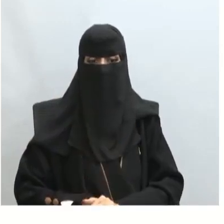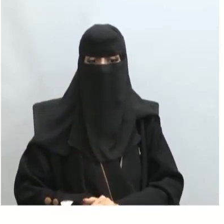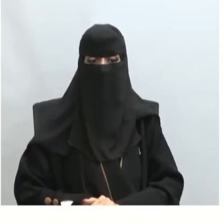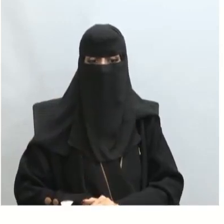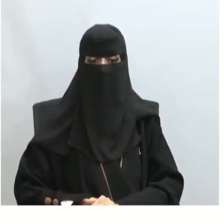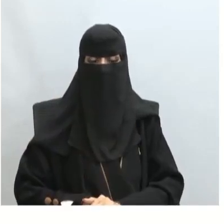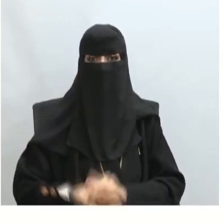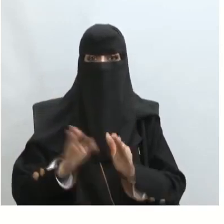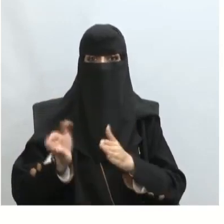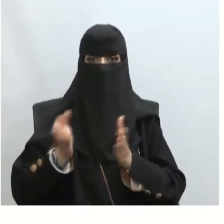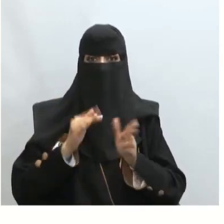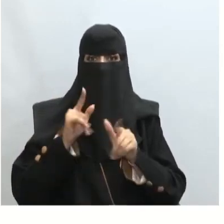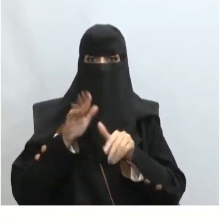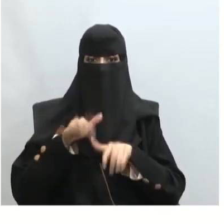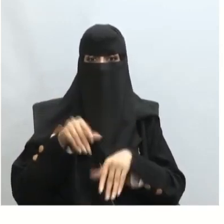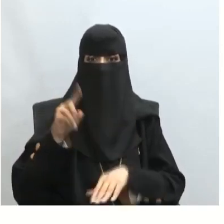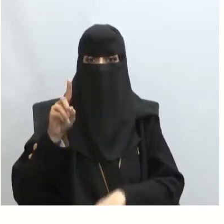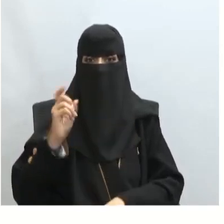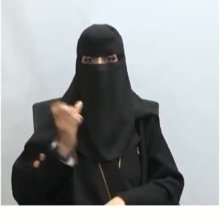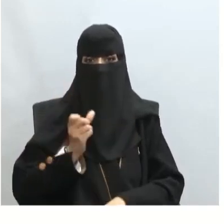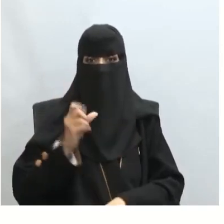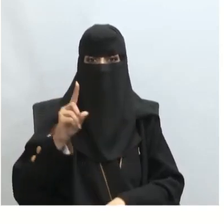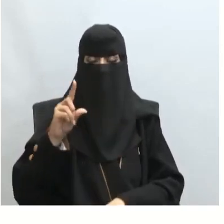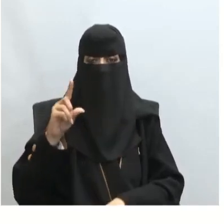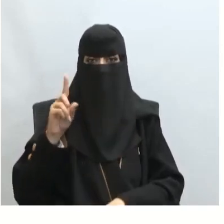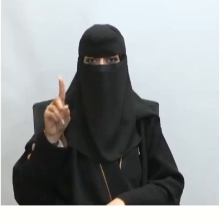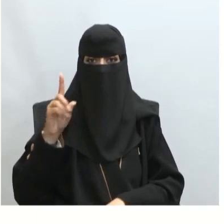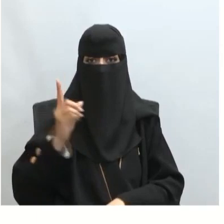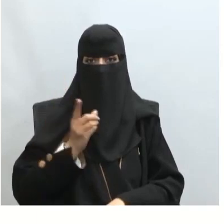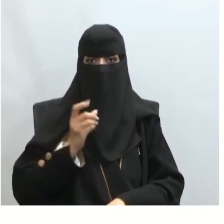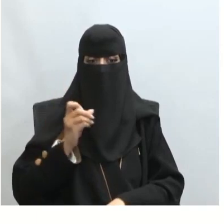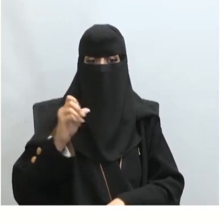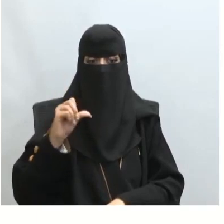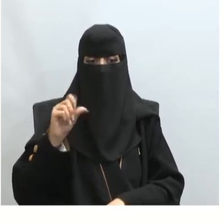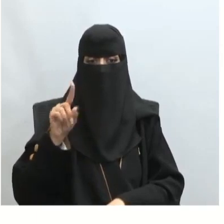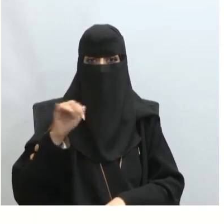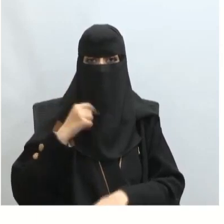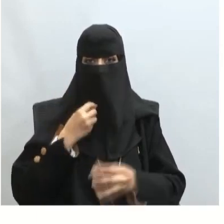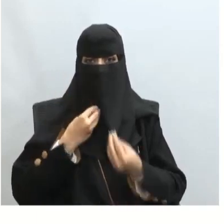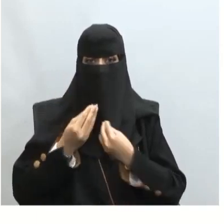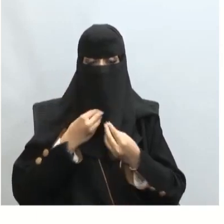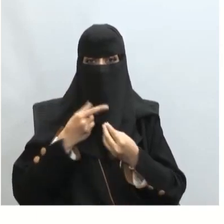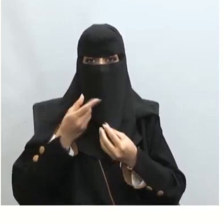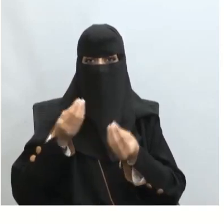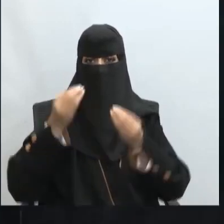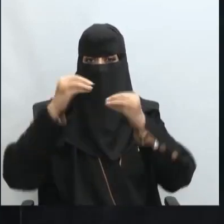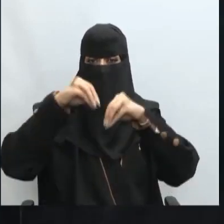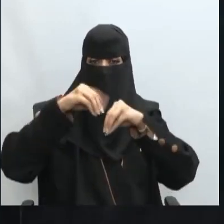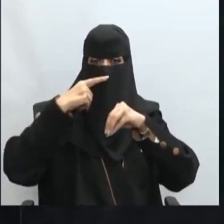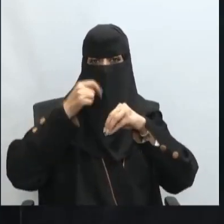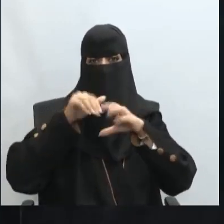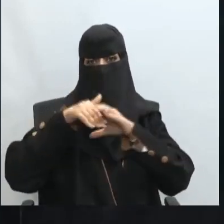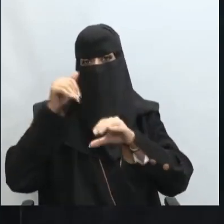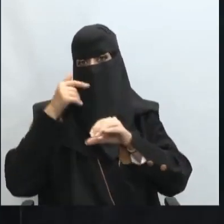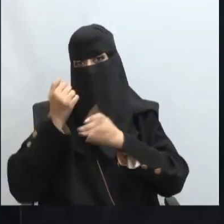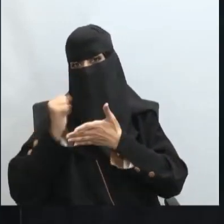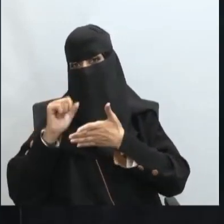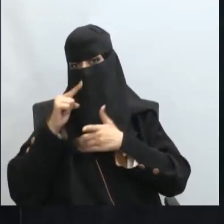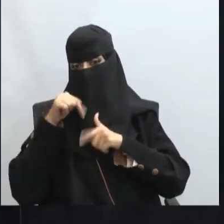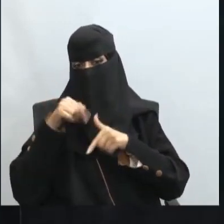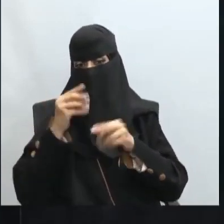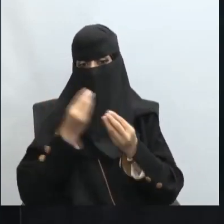لاحظ ايضا هنا طبعا تشاهد ان التفاعلات هي عكس بعضها مره اضافه ومره حذف